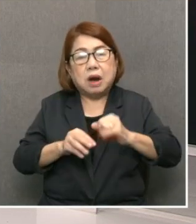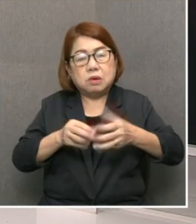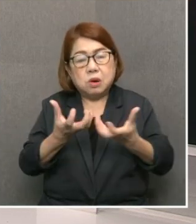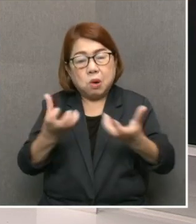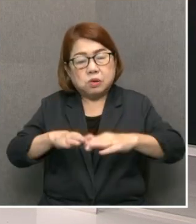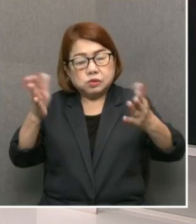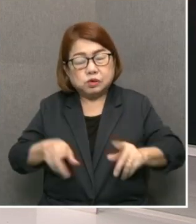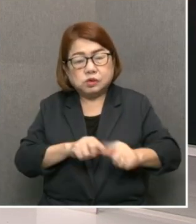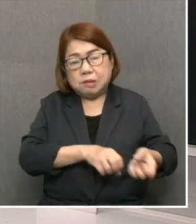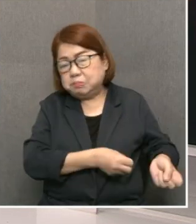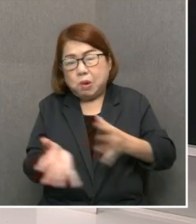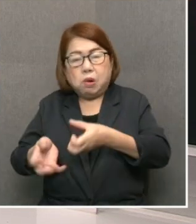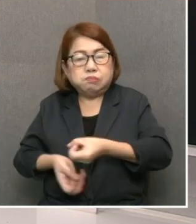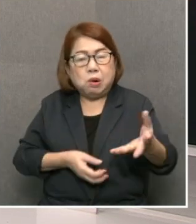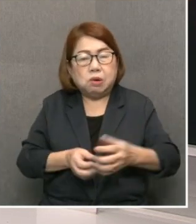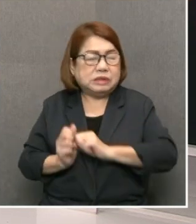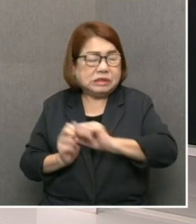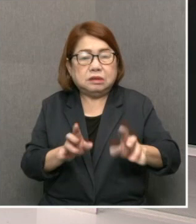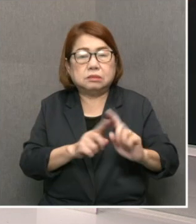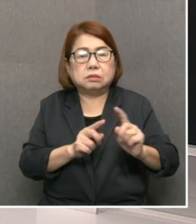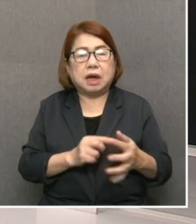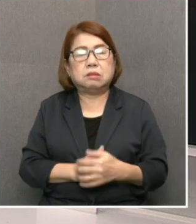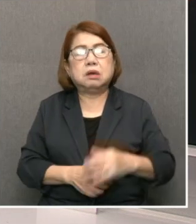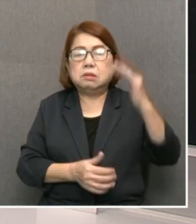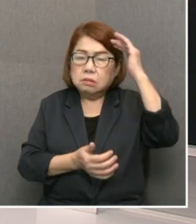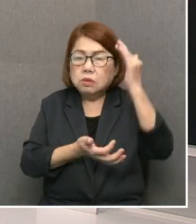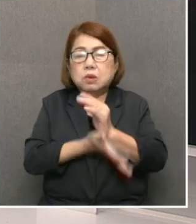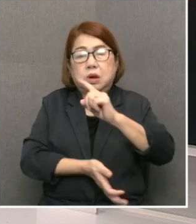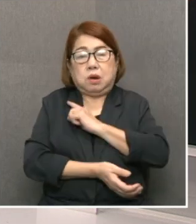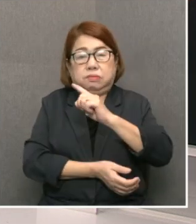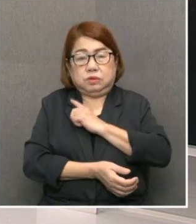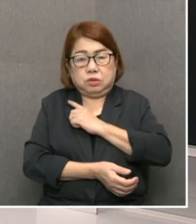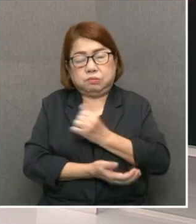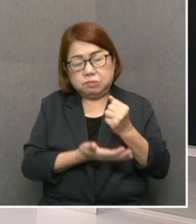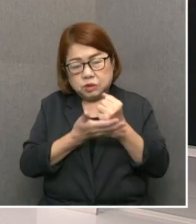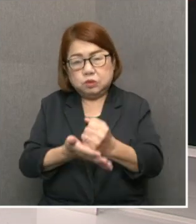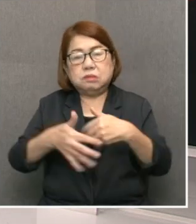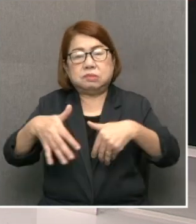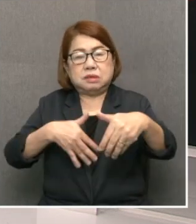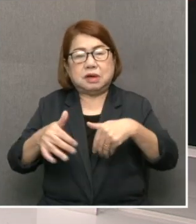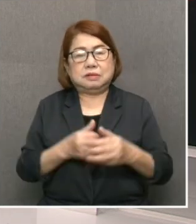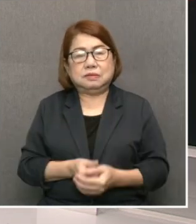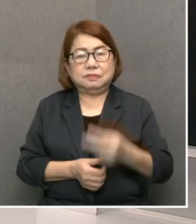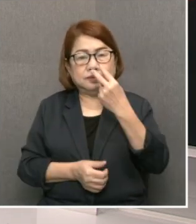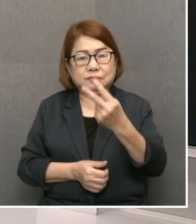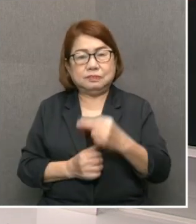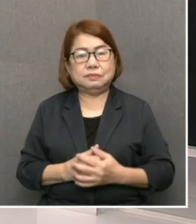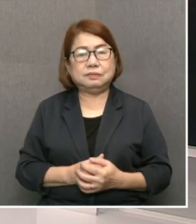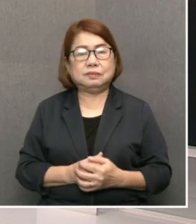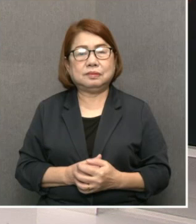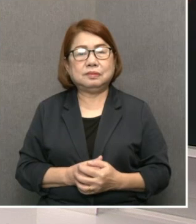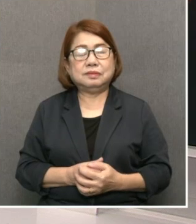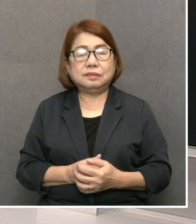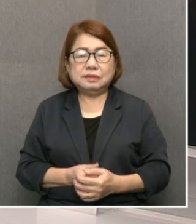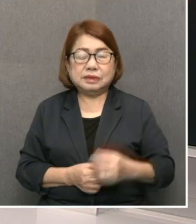อมีสิ่งนี้เกิดขึ้นเนี่ยก็จะเป็นหน้าที่ของตำรวจใช่ไหมคะที่ต้องลงพื้นที่ไปช่วยเหลือประชาชนเราพามาดูกันนะคะว่า